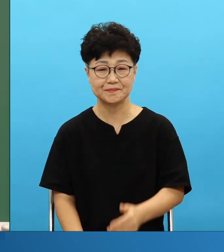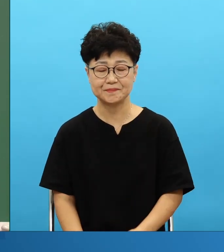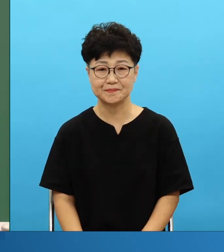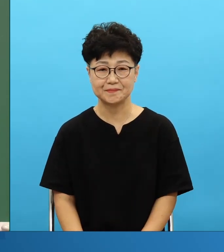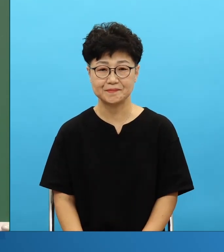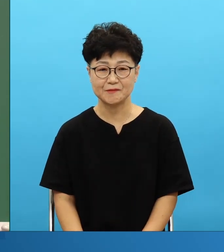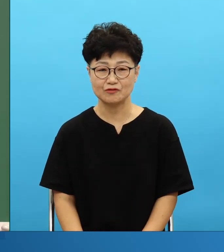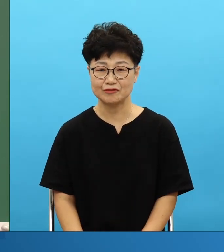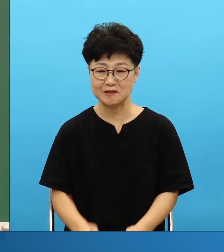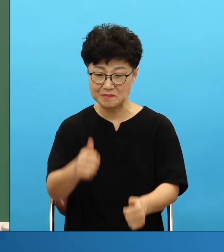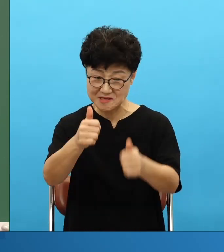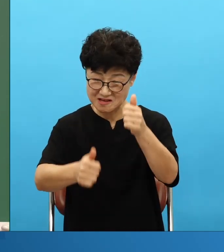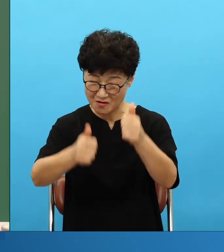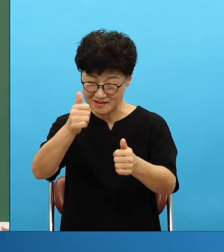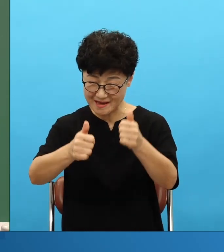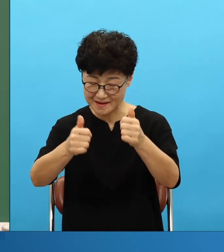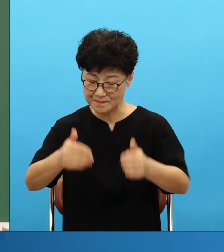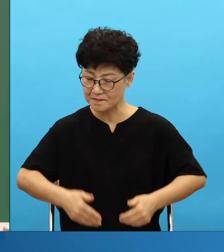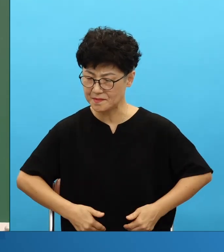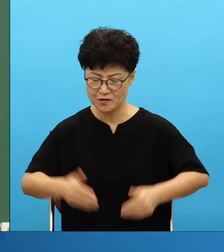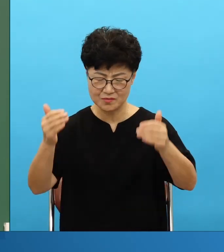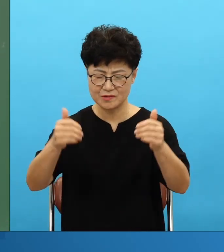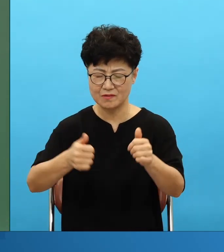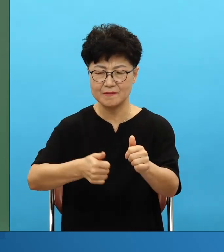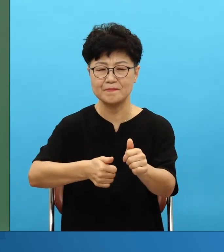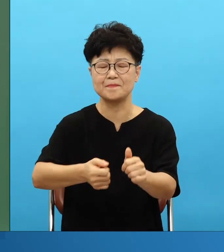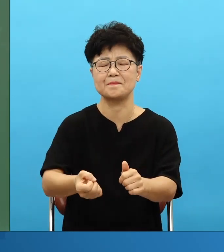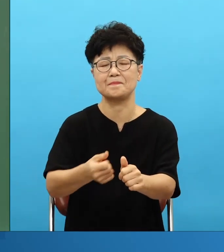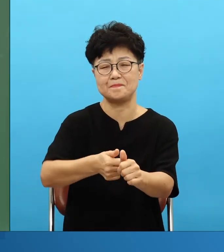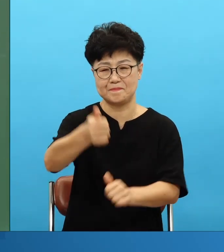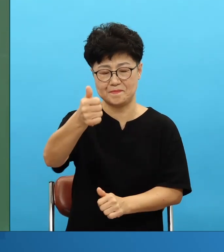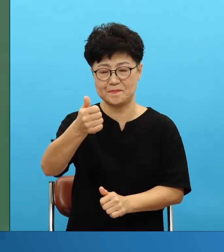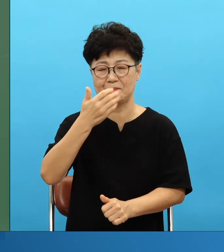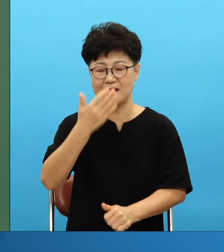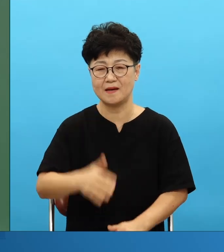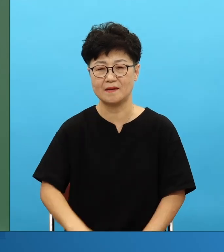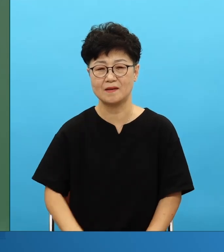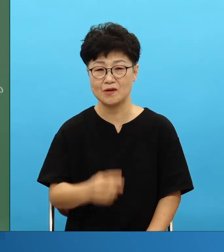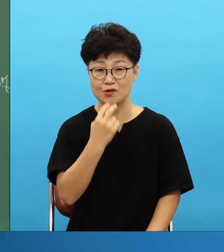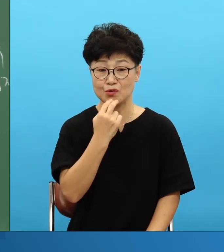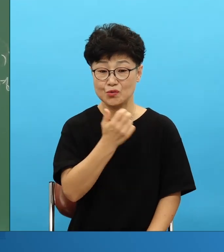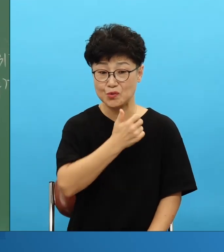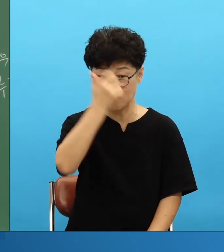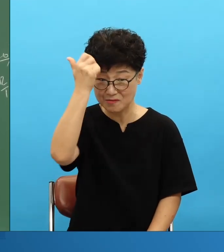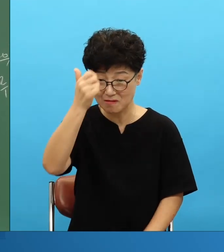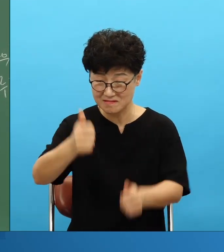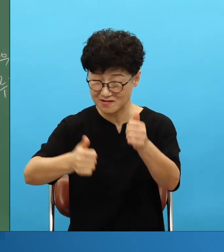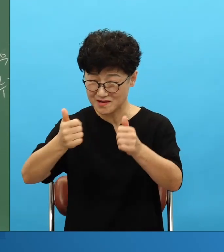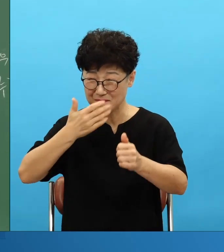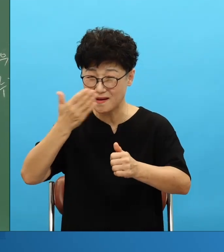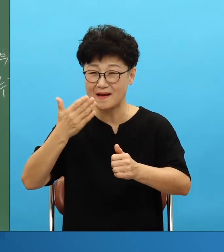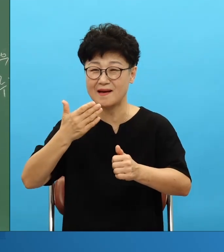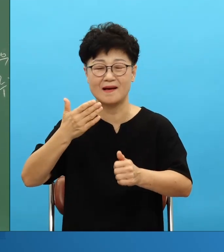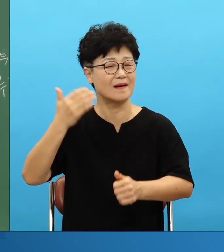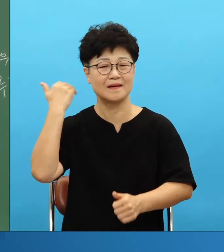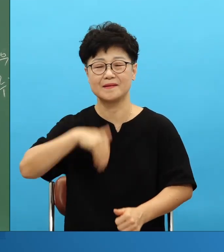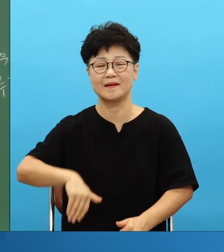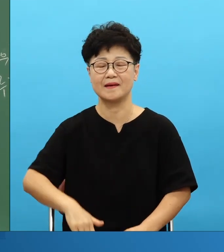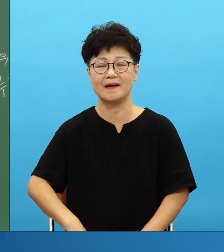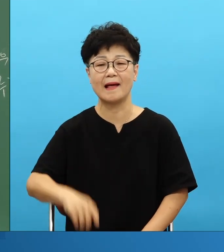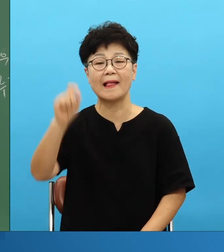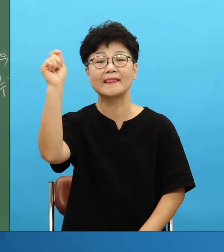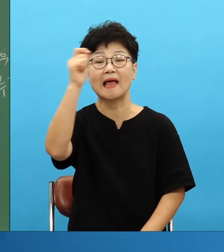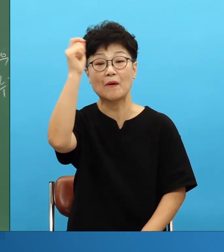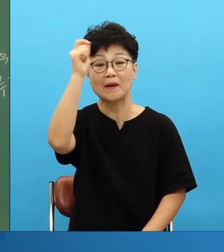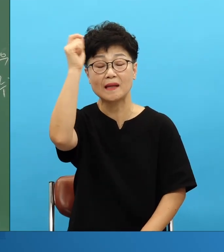경쟁하지 않고 이깁니다. And we can win without competing. 요셉하고 누구하고 경쟁합니까? Then who can compete with Joseph? 예, 다윗하고 누구하고 경쟁합니까?